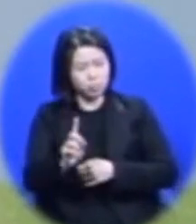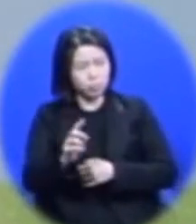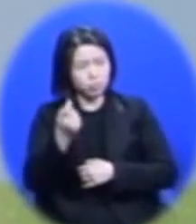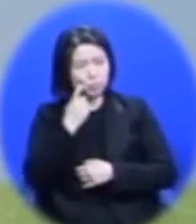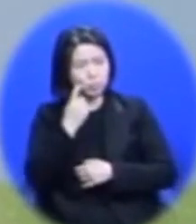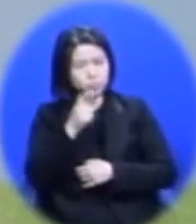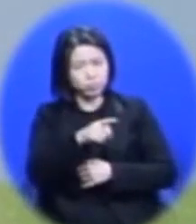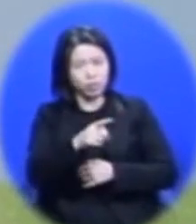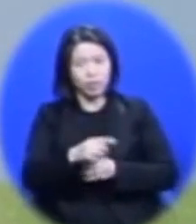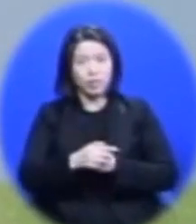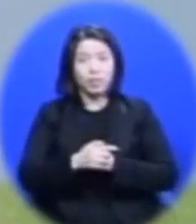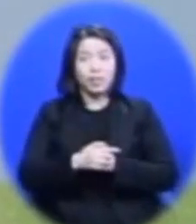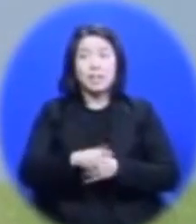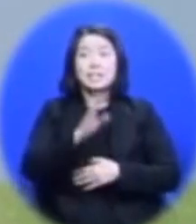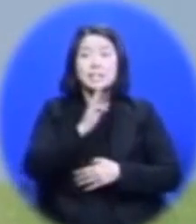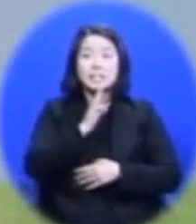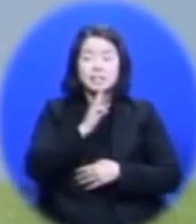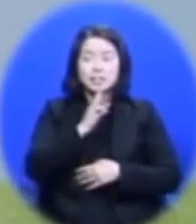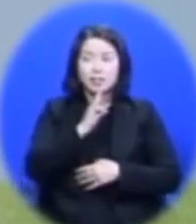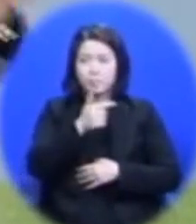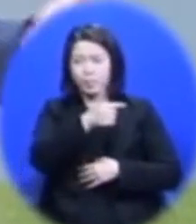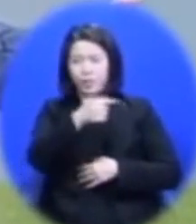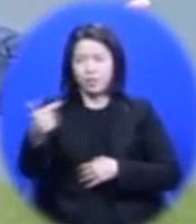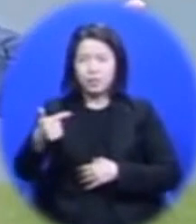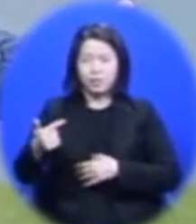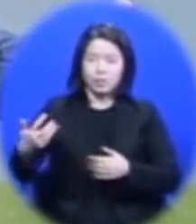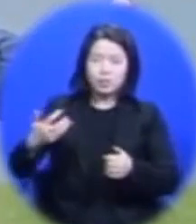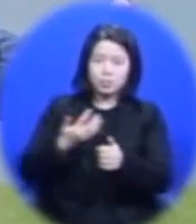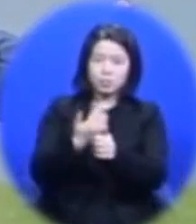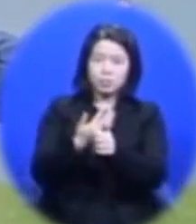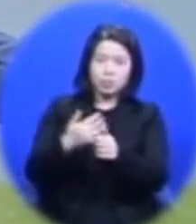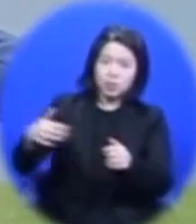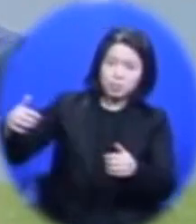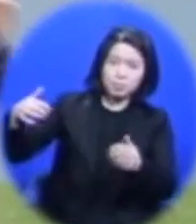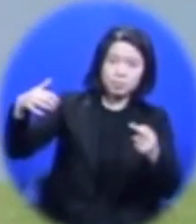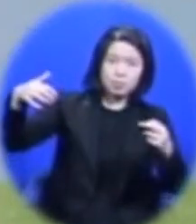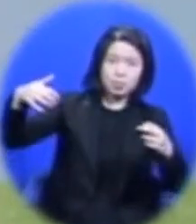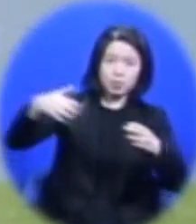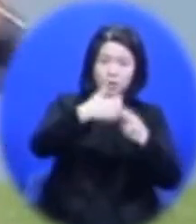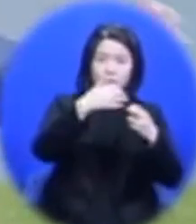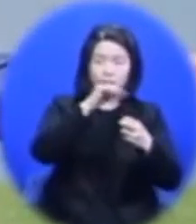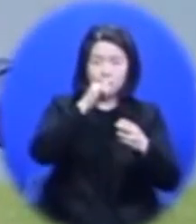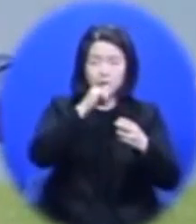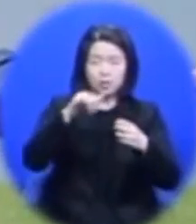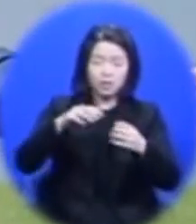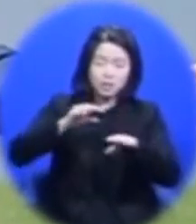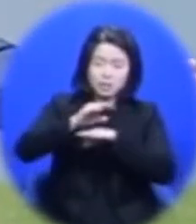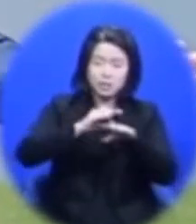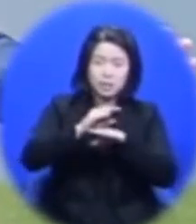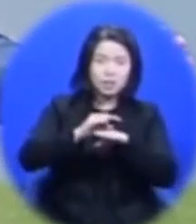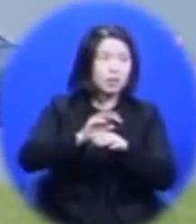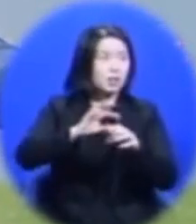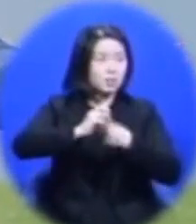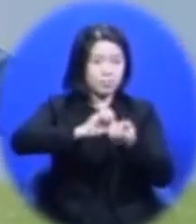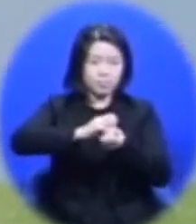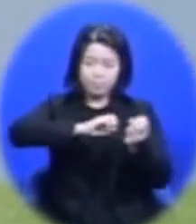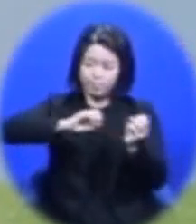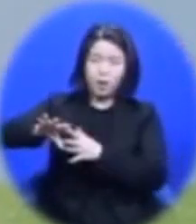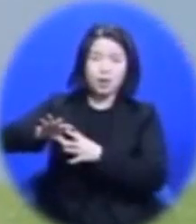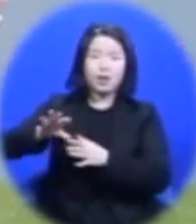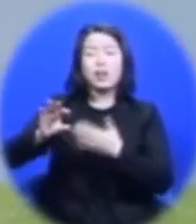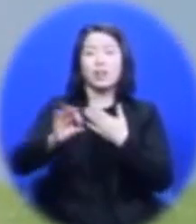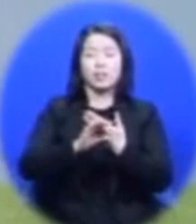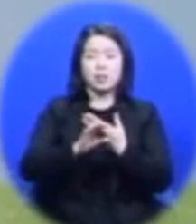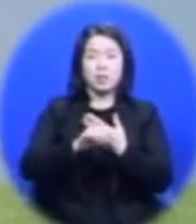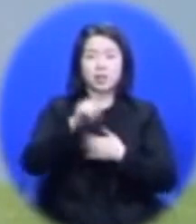아니야? 아니 진짜 그 대형 화물 트럭이 들이받았다면, 그래서 차가 다 폐차가 될 정도가 됐다면 뭐